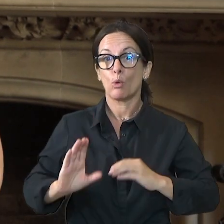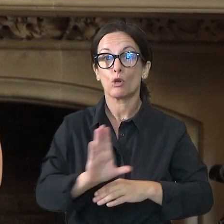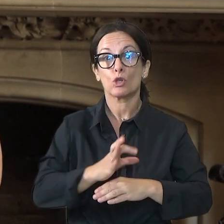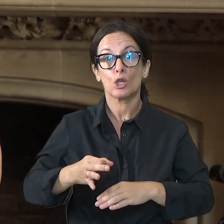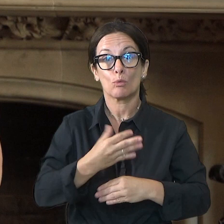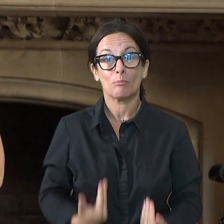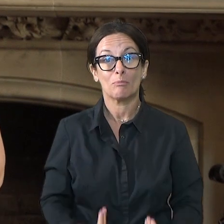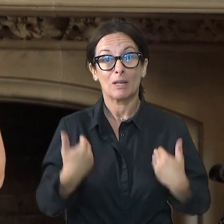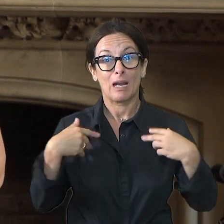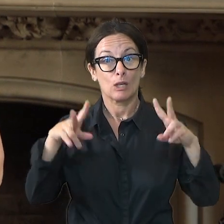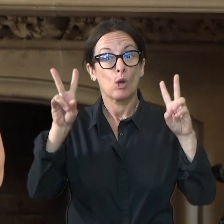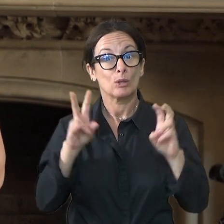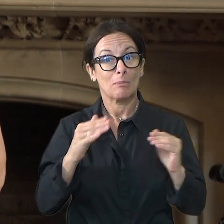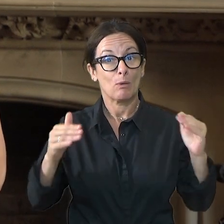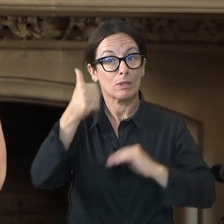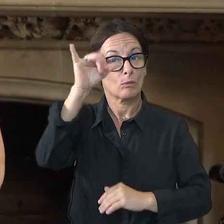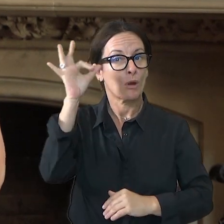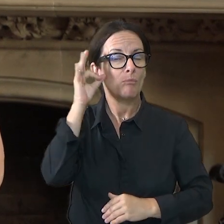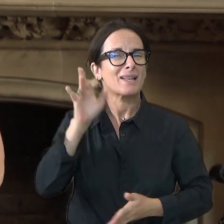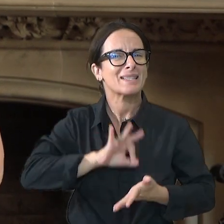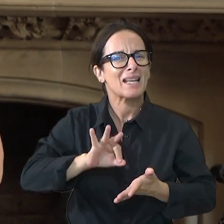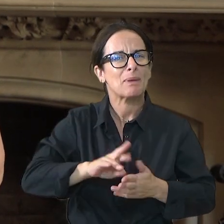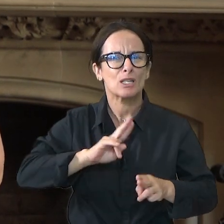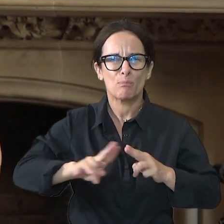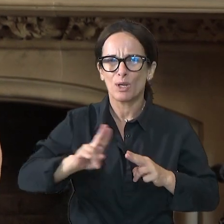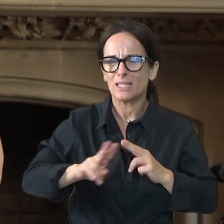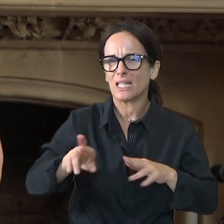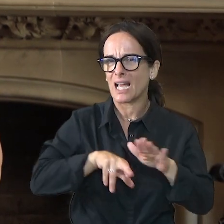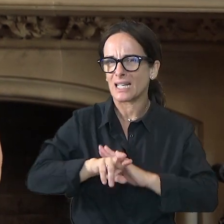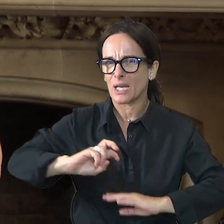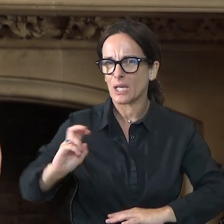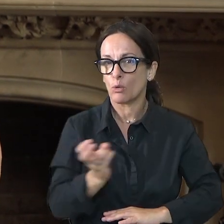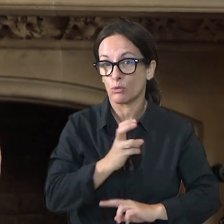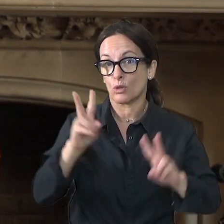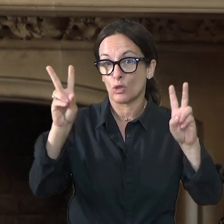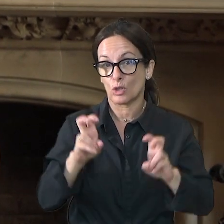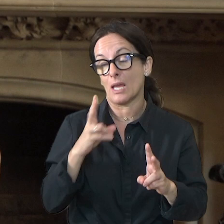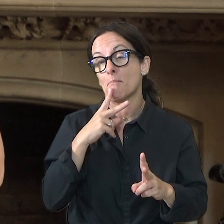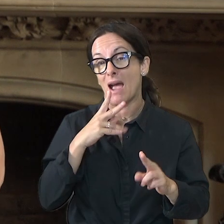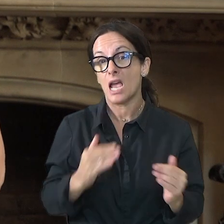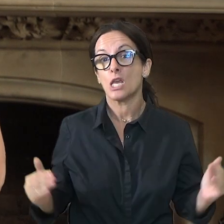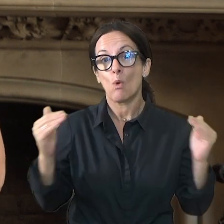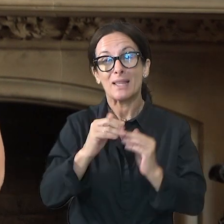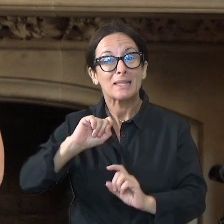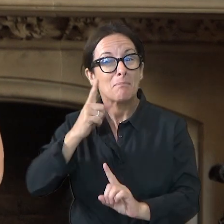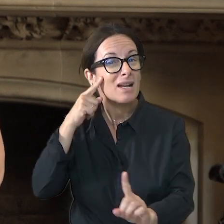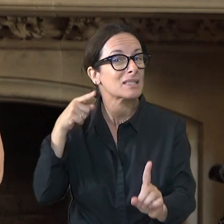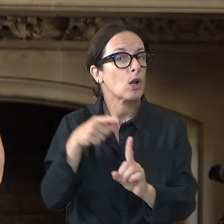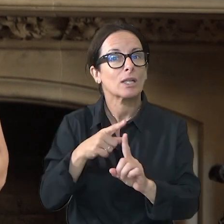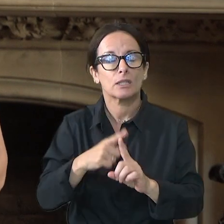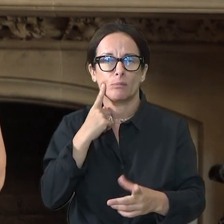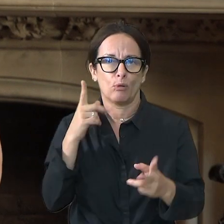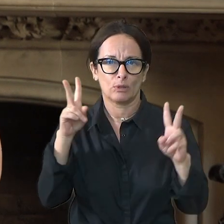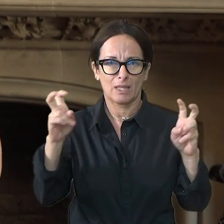té la competència, s'han reforçat moltíssim els serveis i les polítiques i els recursos en polítiques d'igualtat i especialment en l'atenció a la